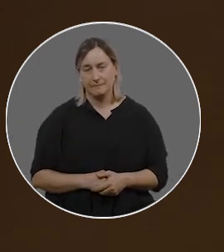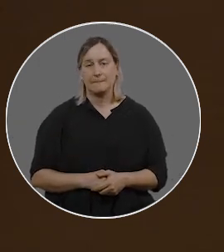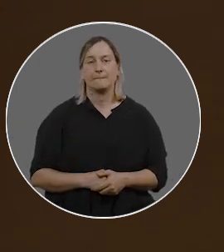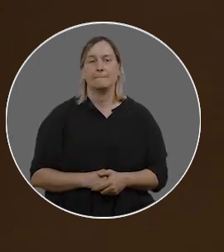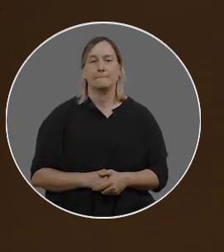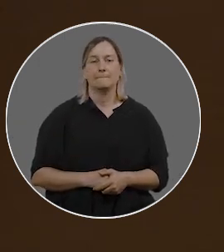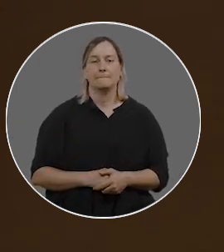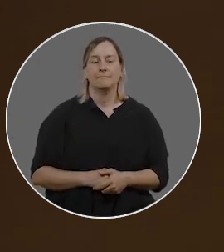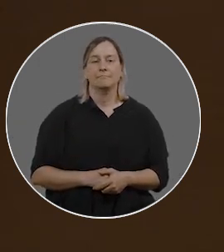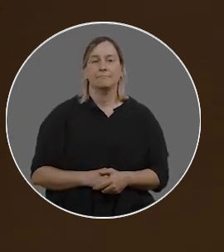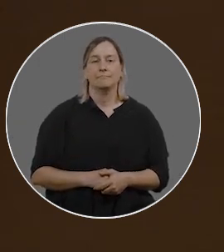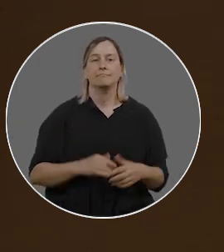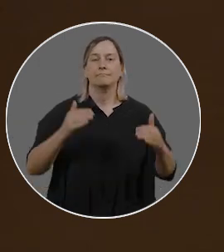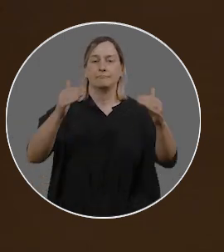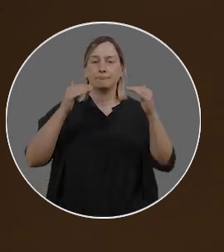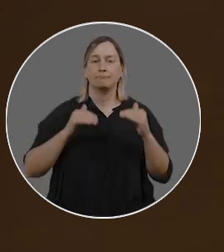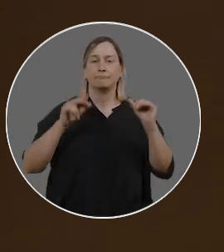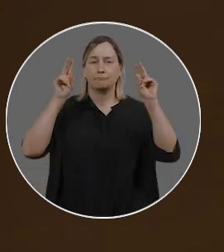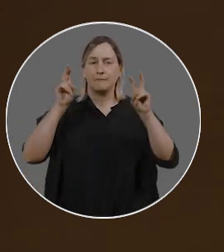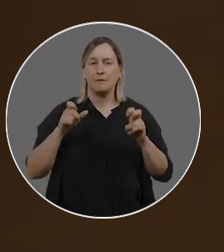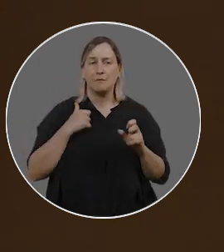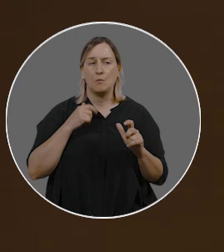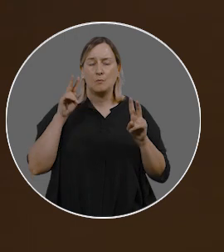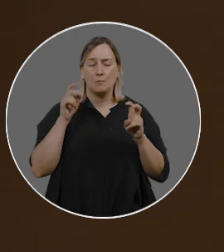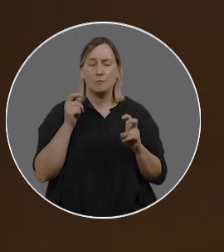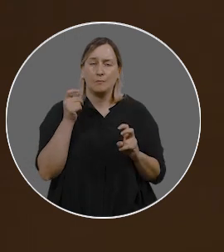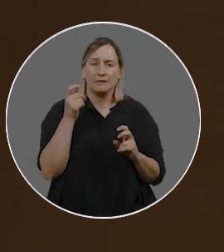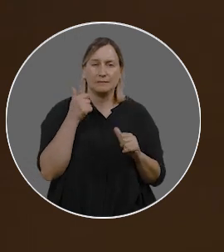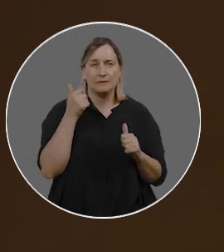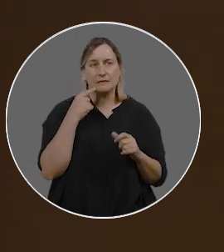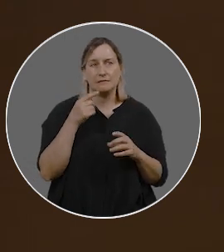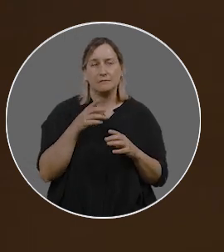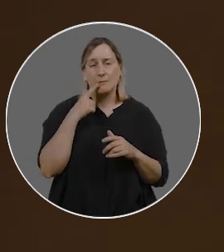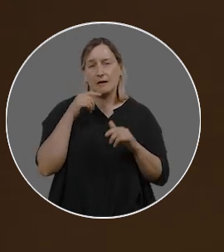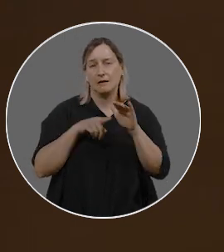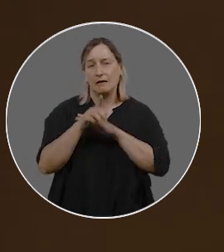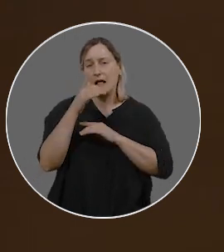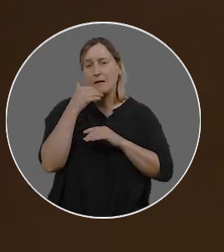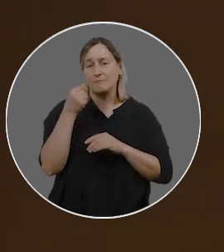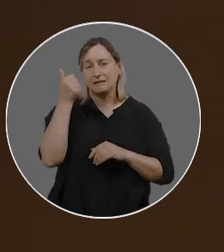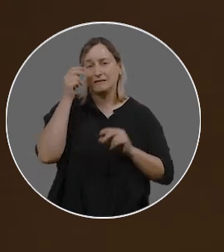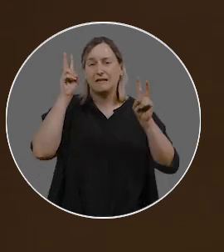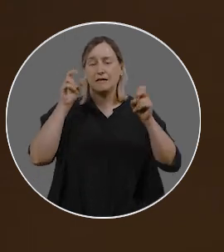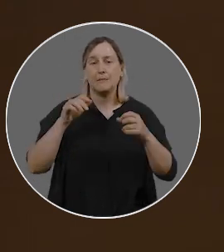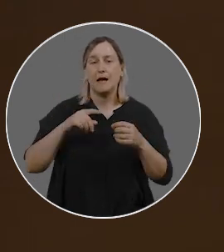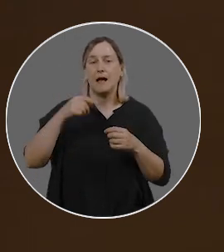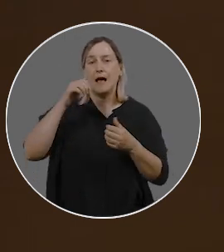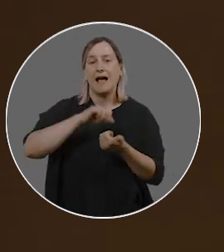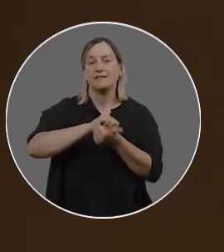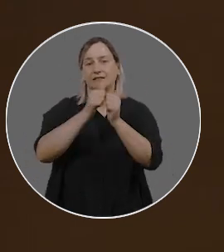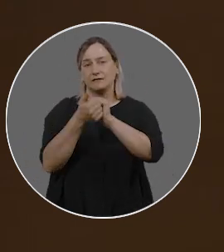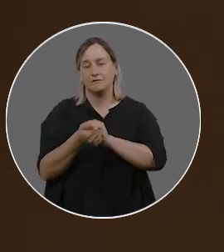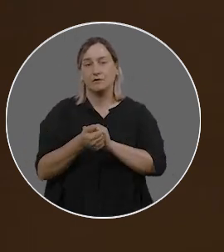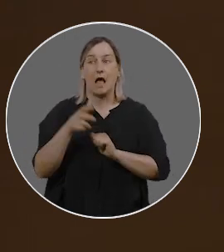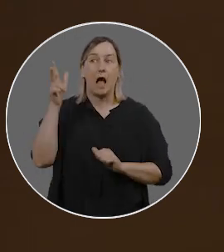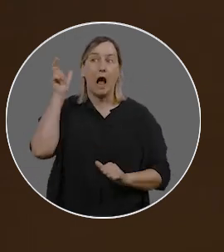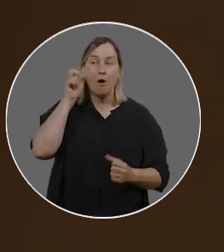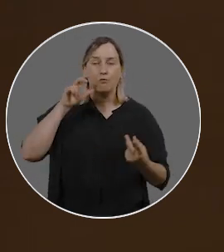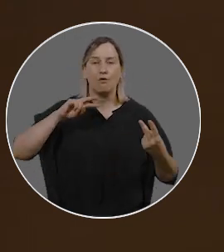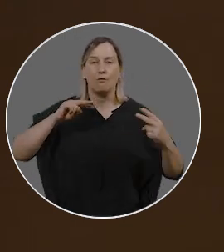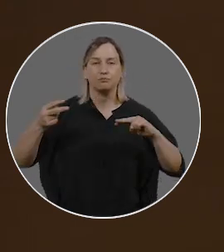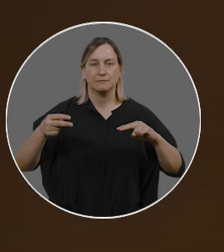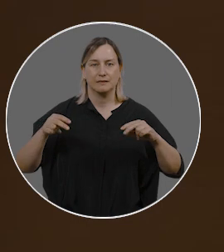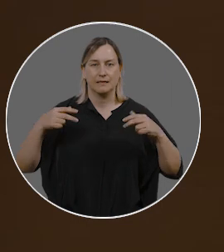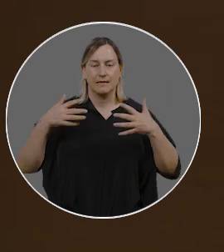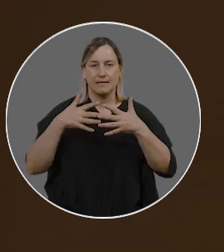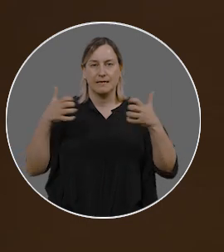que segurament sí que està una mica més desenvolupat és la transformació d'àudio a text. Com